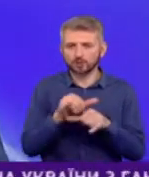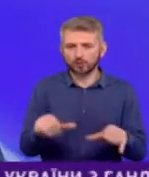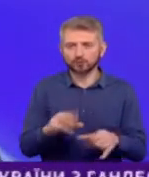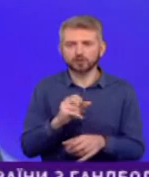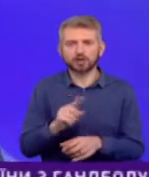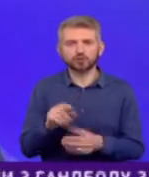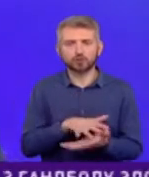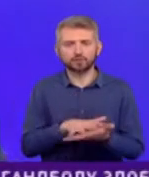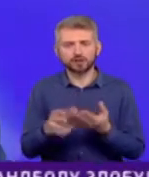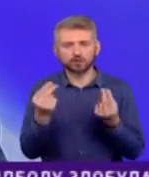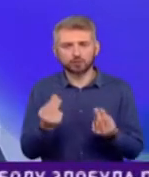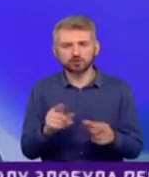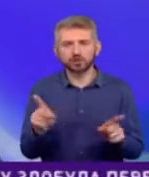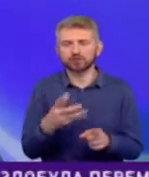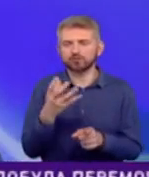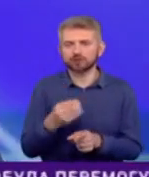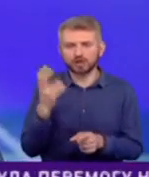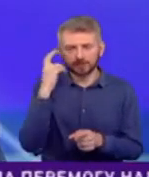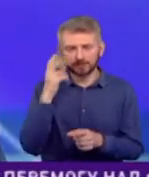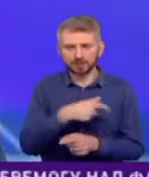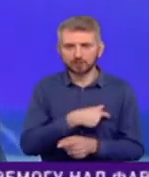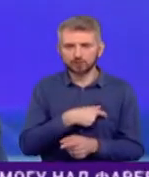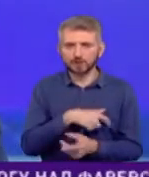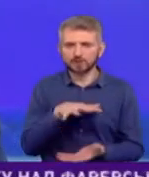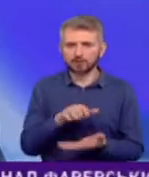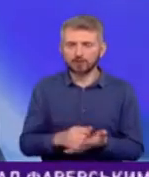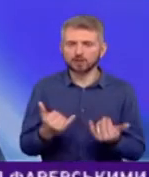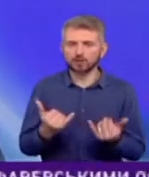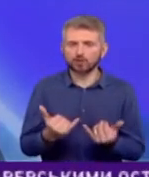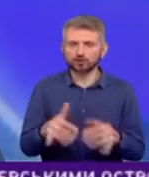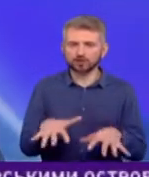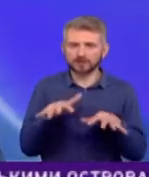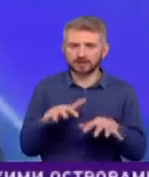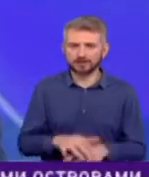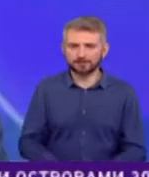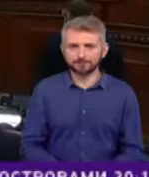що витратять гроші та чим ще столичні депутати займались на сьогоднішній сесії?